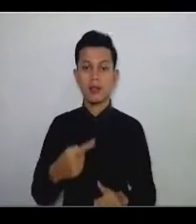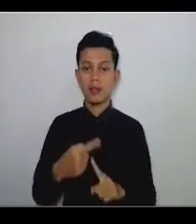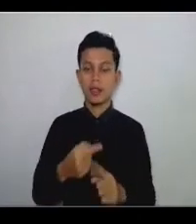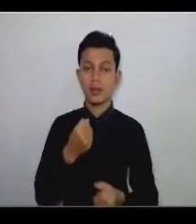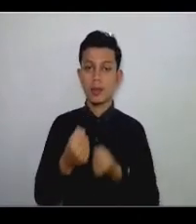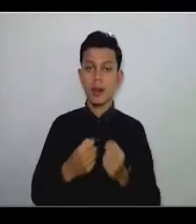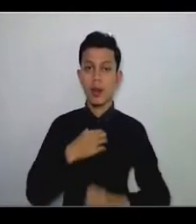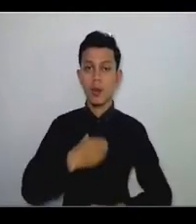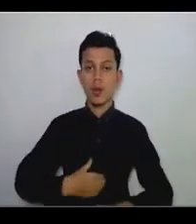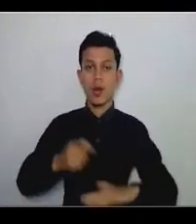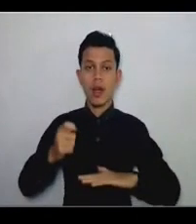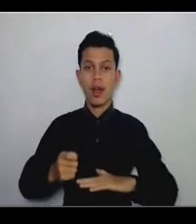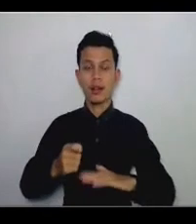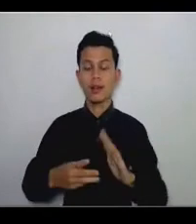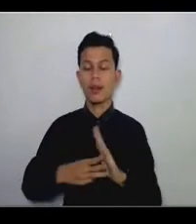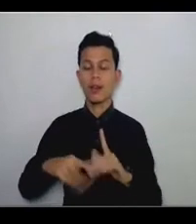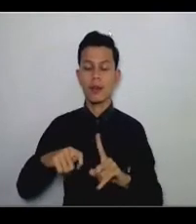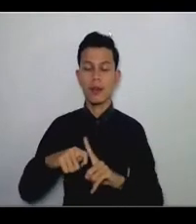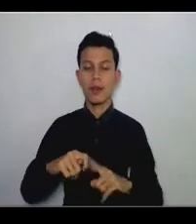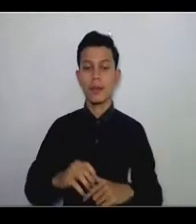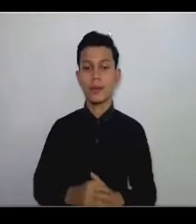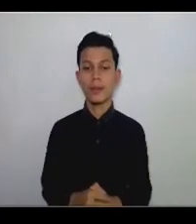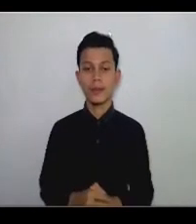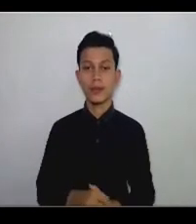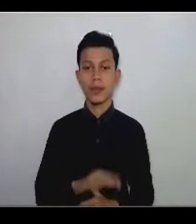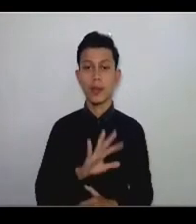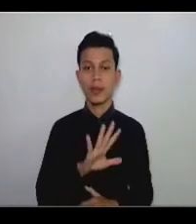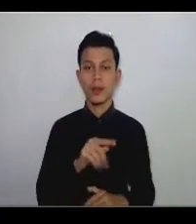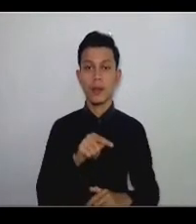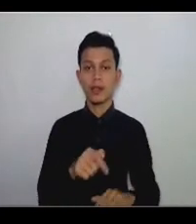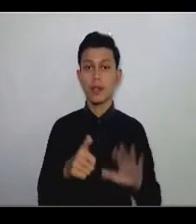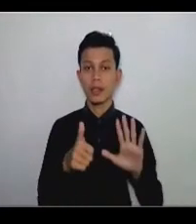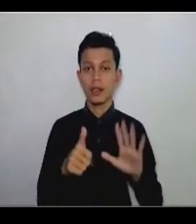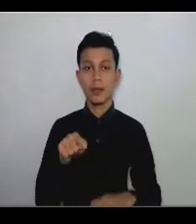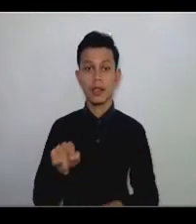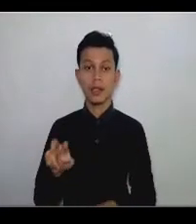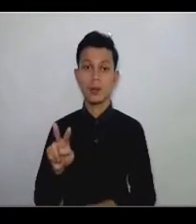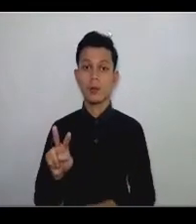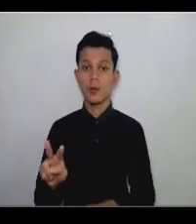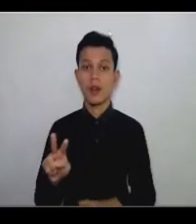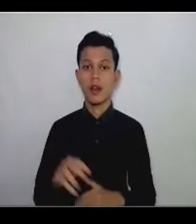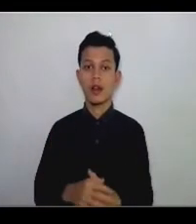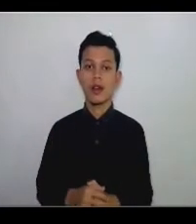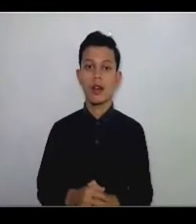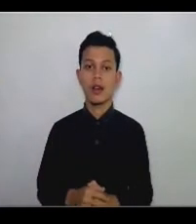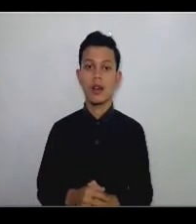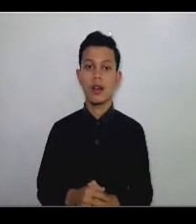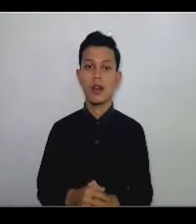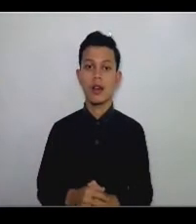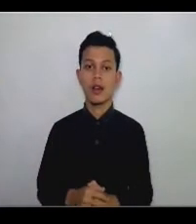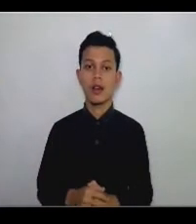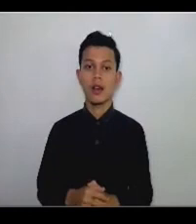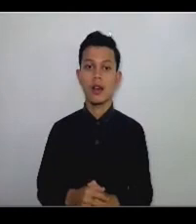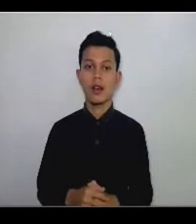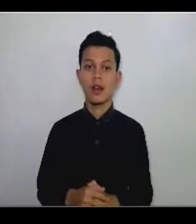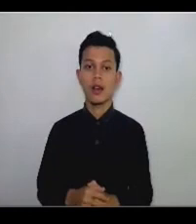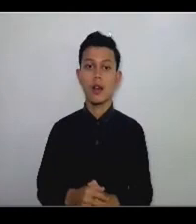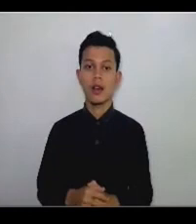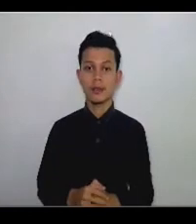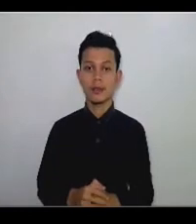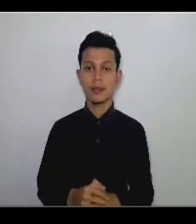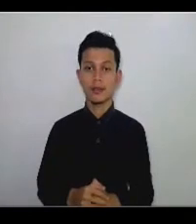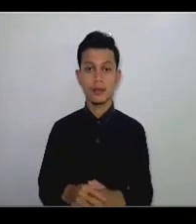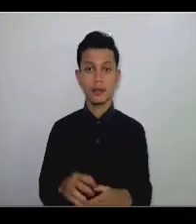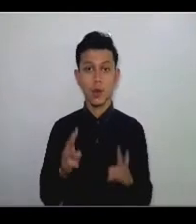perilaku hakim konstitusi 5.6.2 bahwa keberadaan kode etik dan perilaku hakim konstitusi